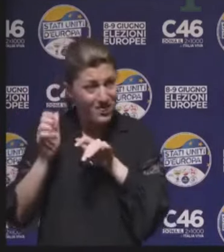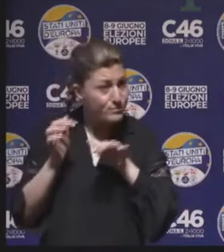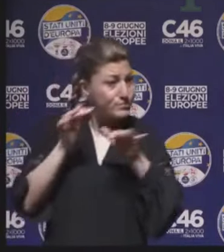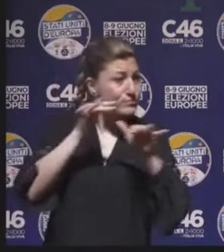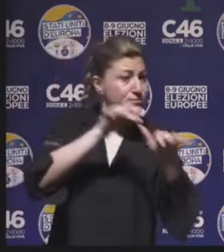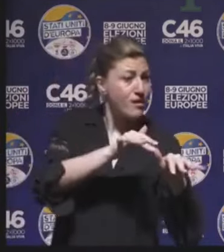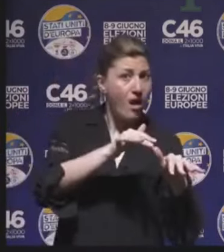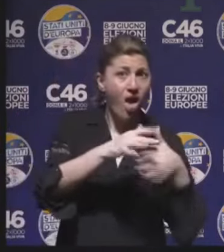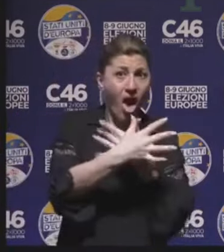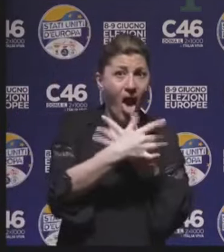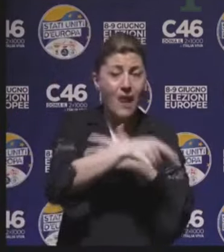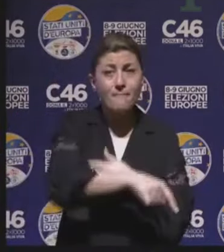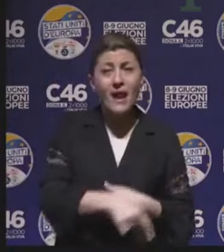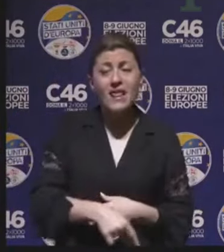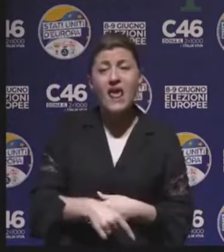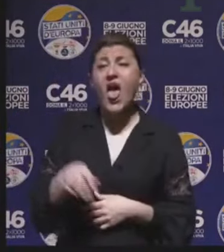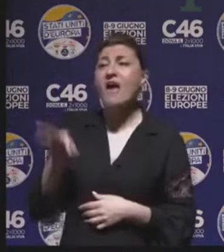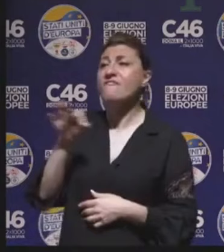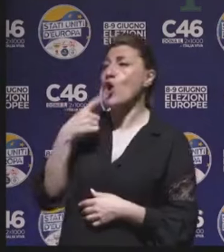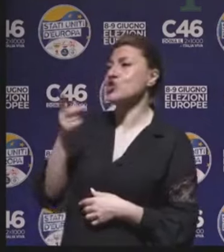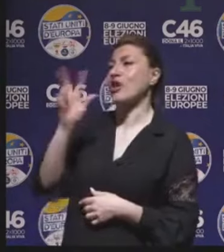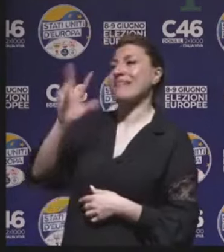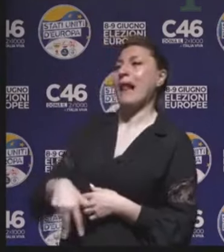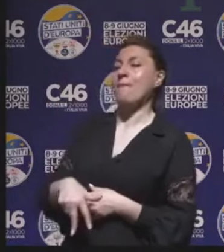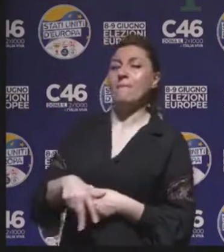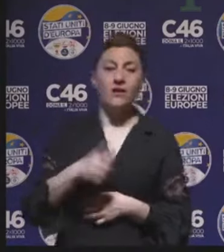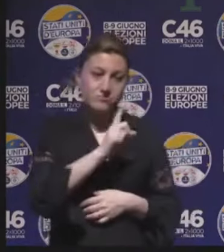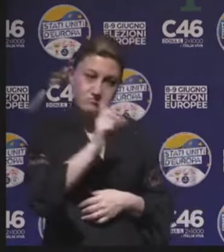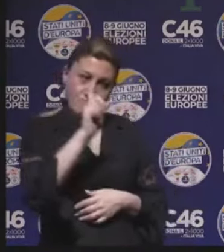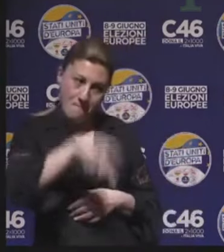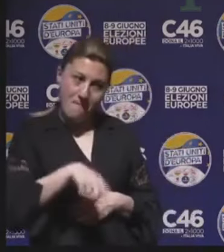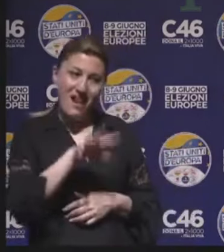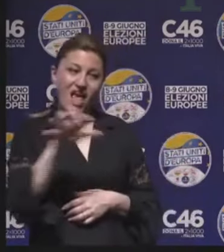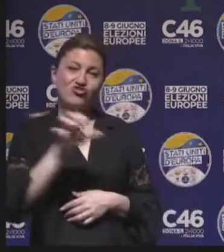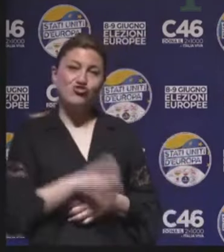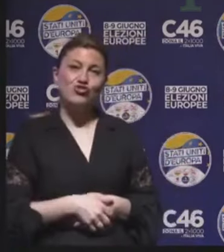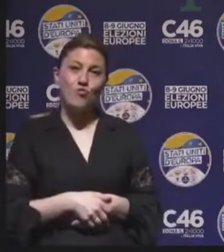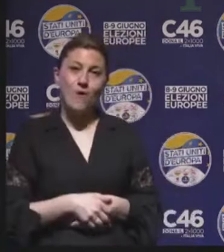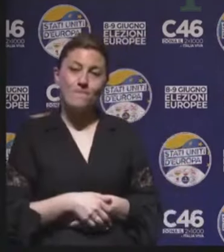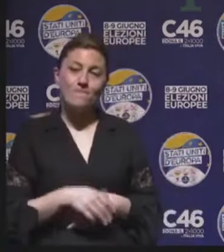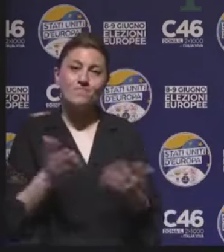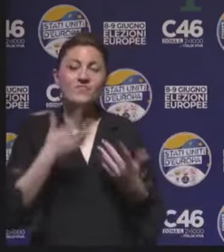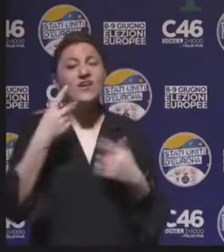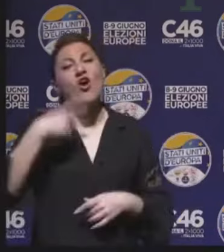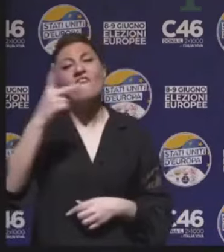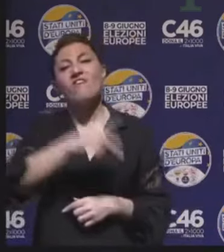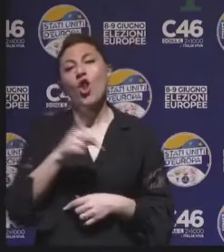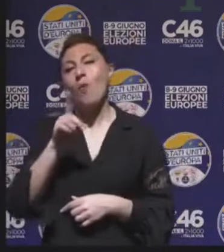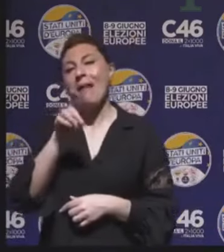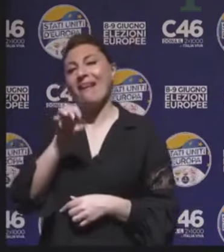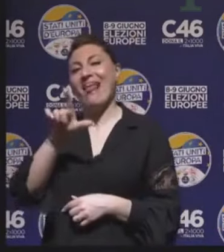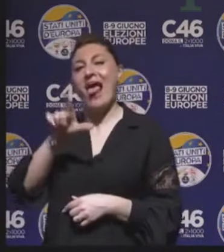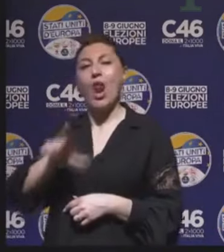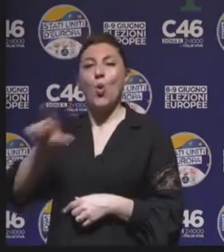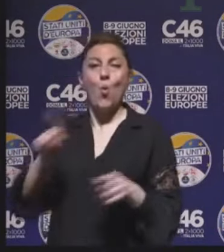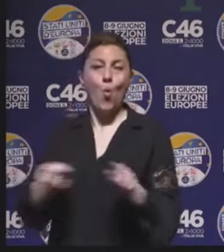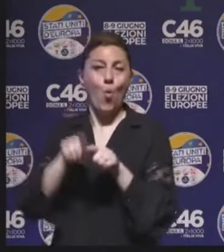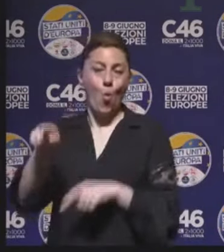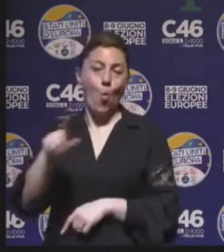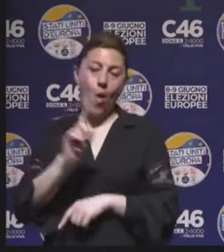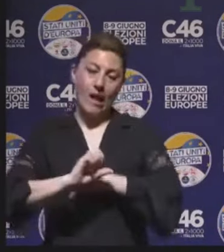1500 fitto mi ha detto no son 3000 e Det Raffaele sono 100 ma siccome io non è che sono De Luca adesso Met le via con te